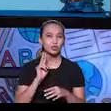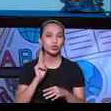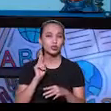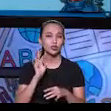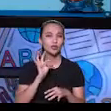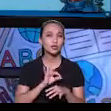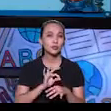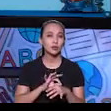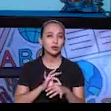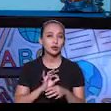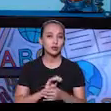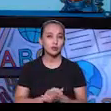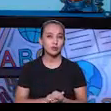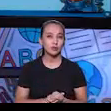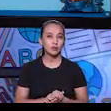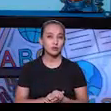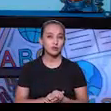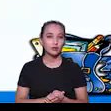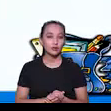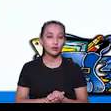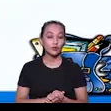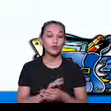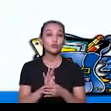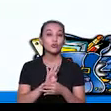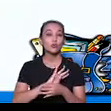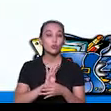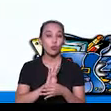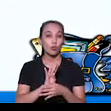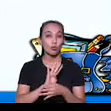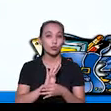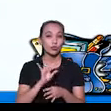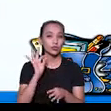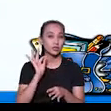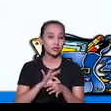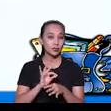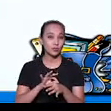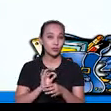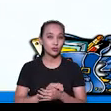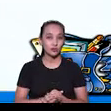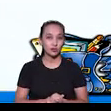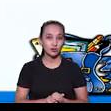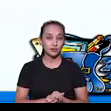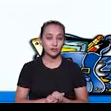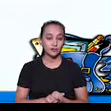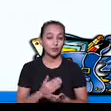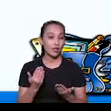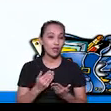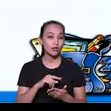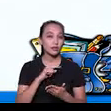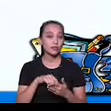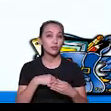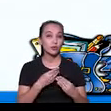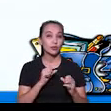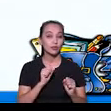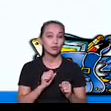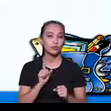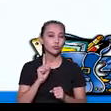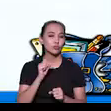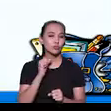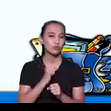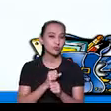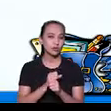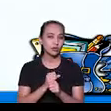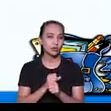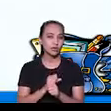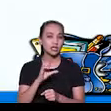Кто это действие совершает? Ежик. Ну-ка посмотрим, как вы задали вопрос. Что